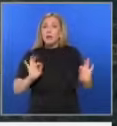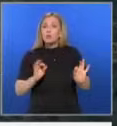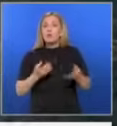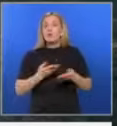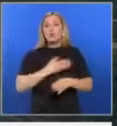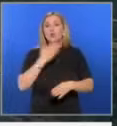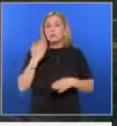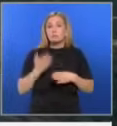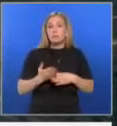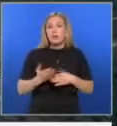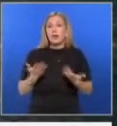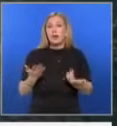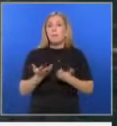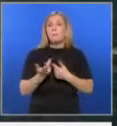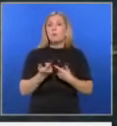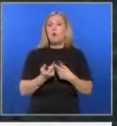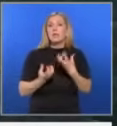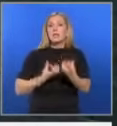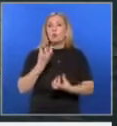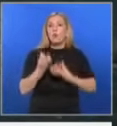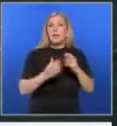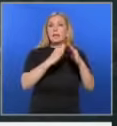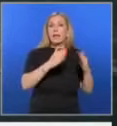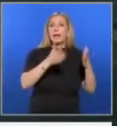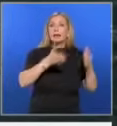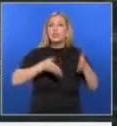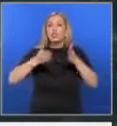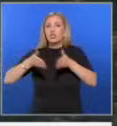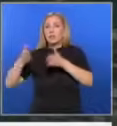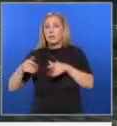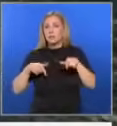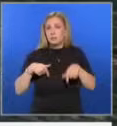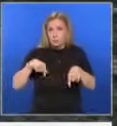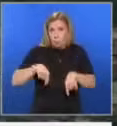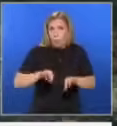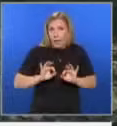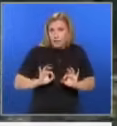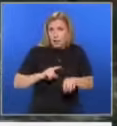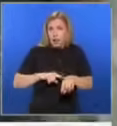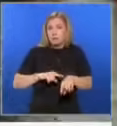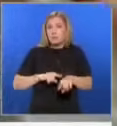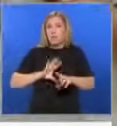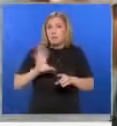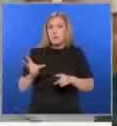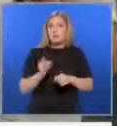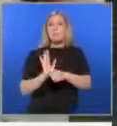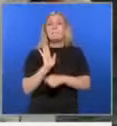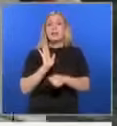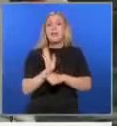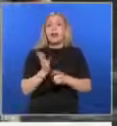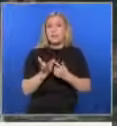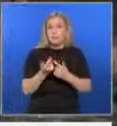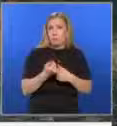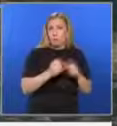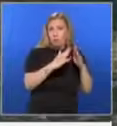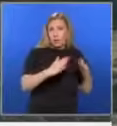ще бъде окончателната бройка на изгорелите постройки, защото на този етап са 15, но те всъщност в последствие може да се